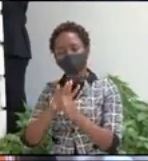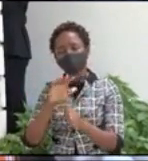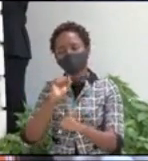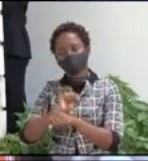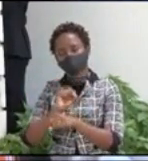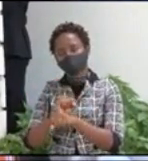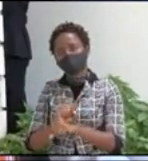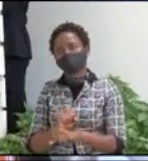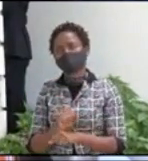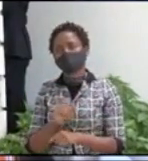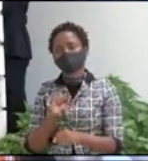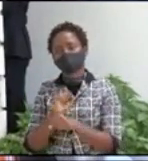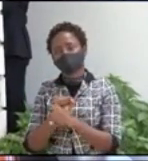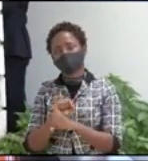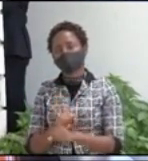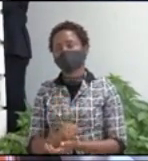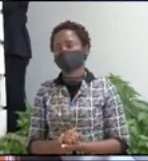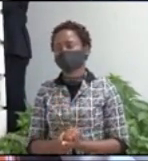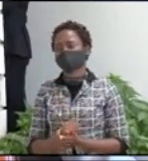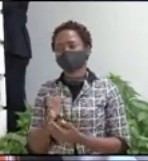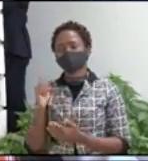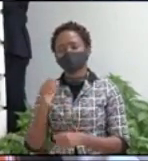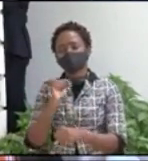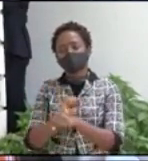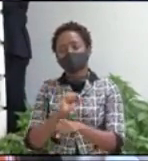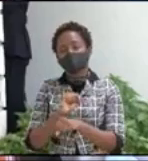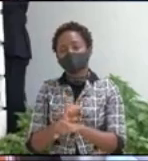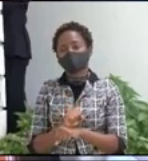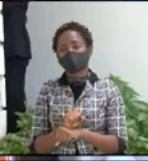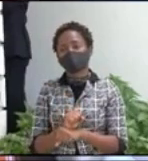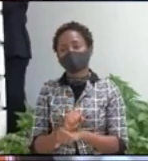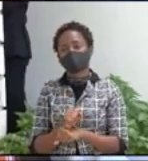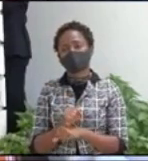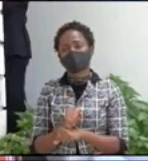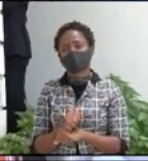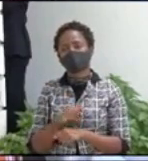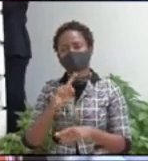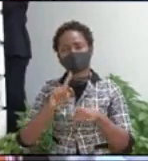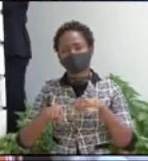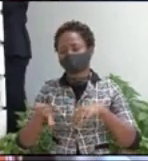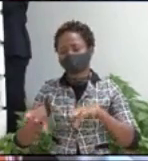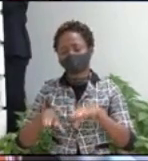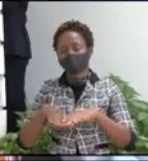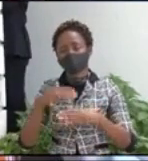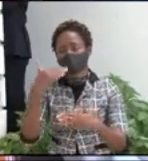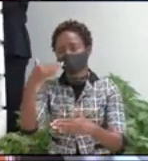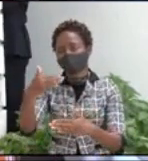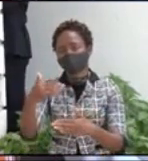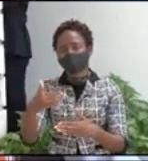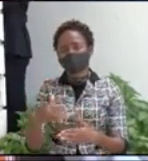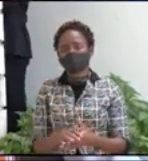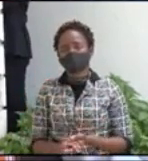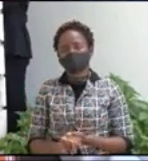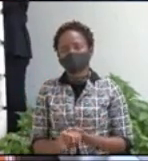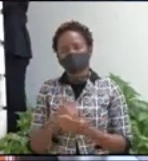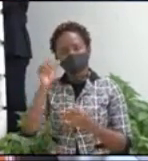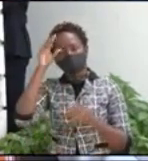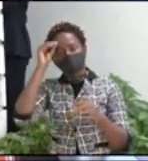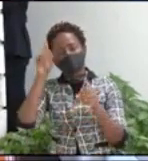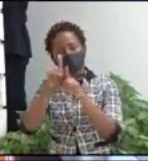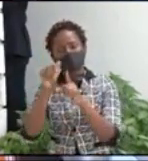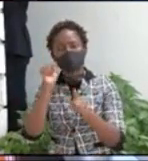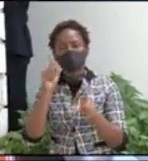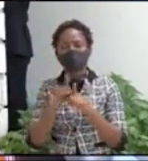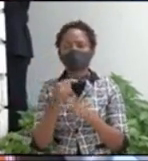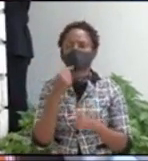nous devons travailler. Nous devons travailler parce que sans travail, le pays n'a pas de fond pas. Et frère, monsieur, qui est en opposition politique, nous devons dire